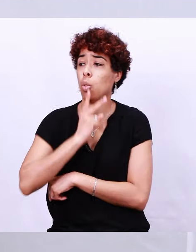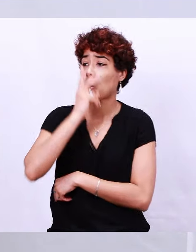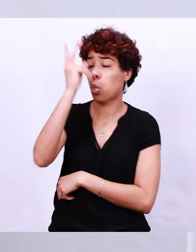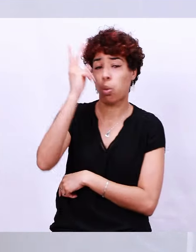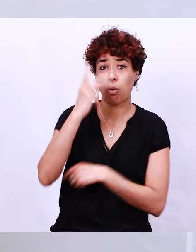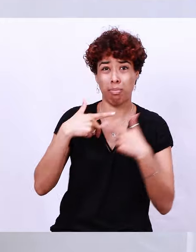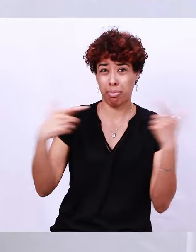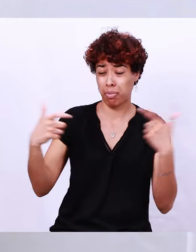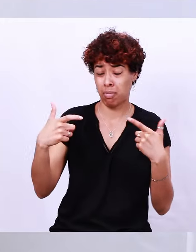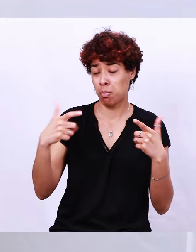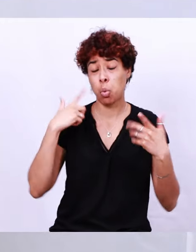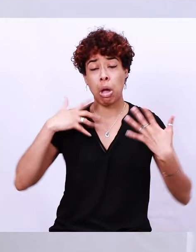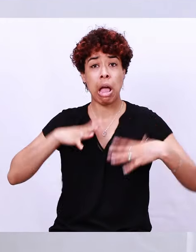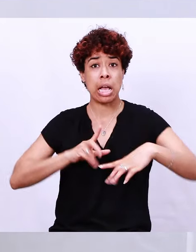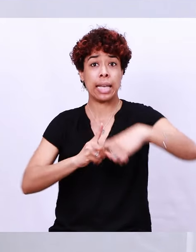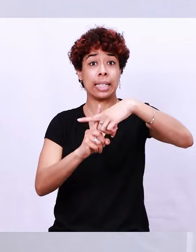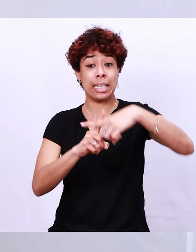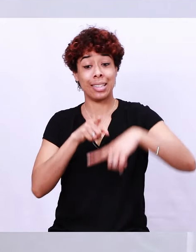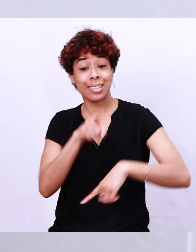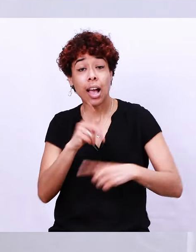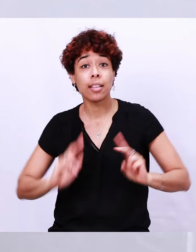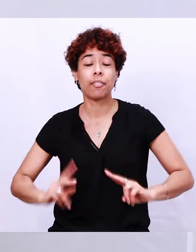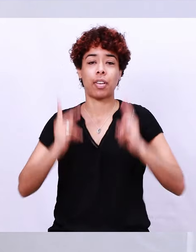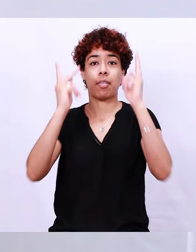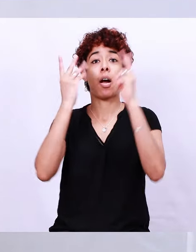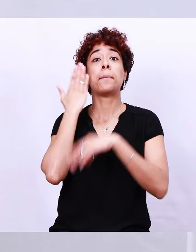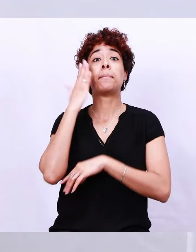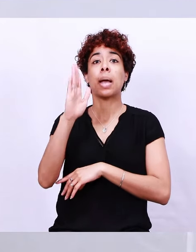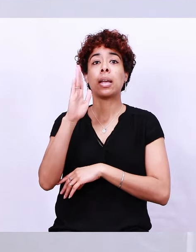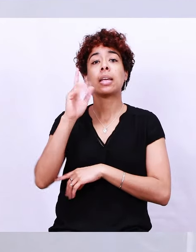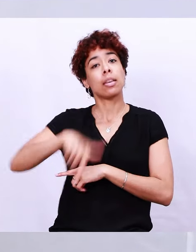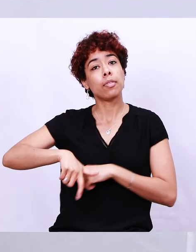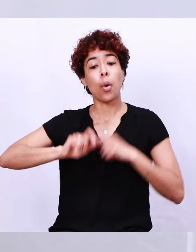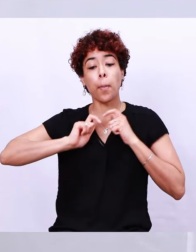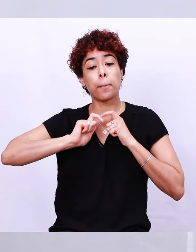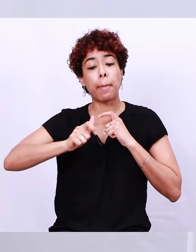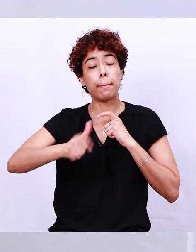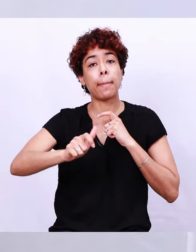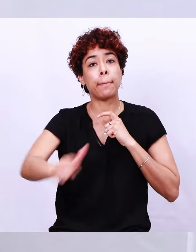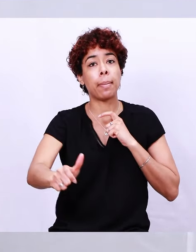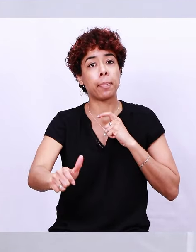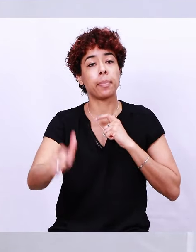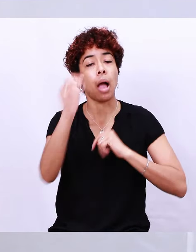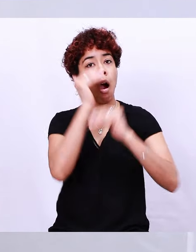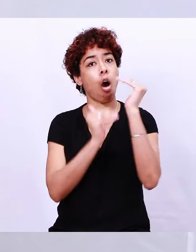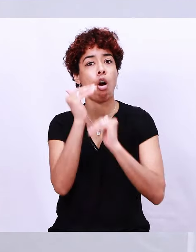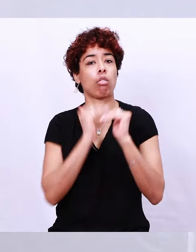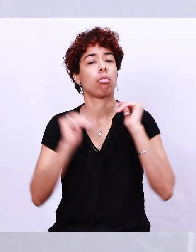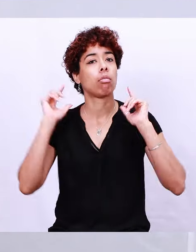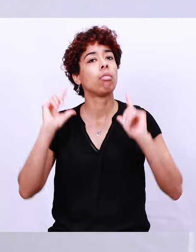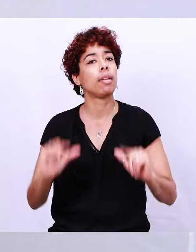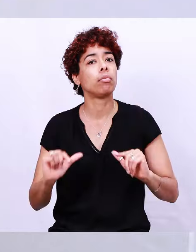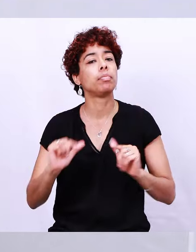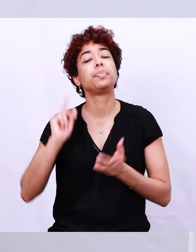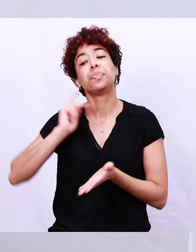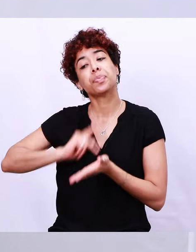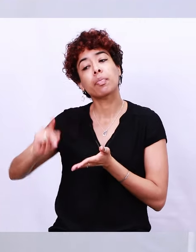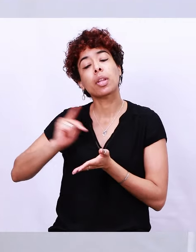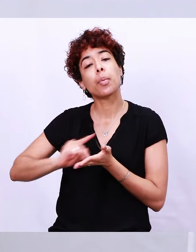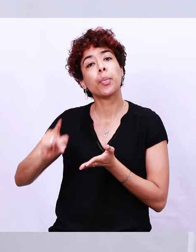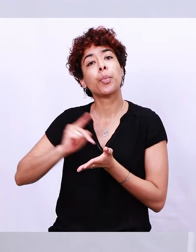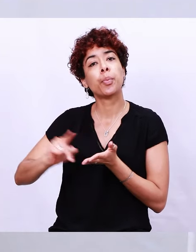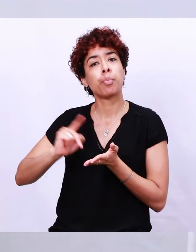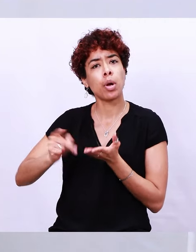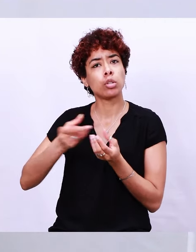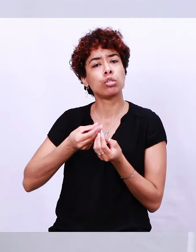dans une église une église est vivante mais une église et bien elle est ordonnée et on voit que là et bien Paul va donner un un un